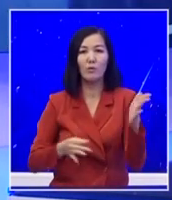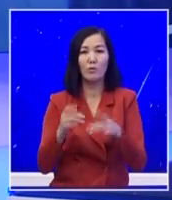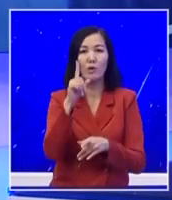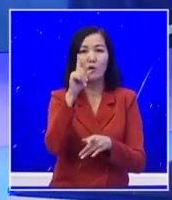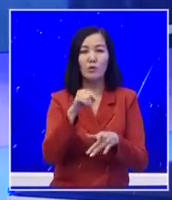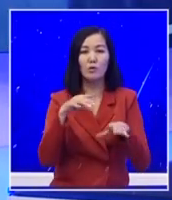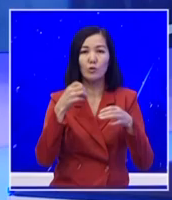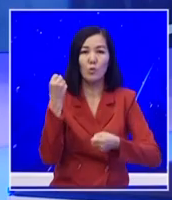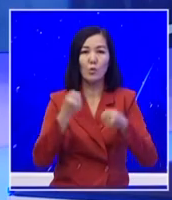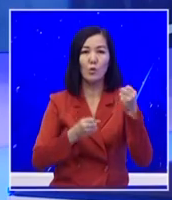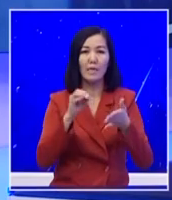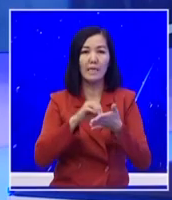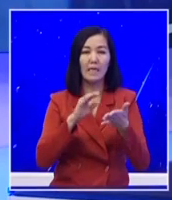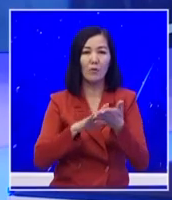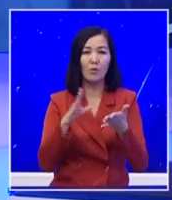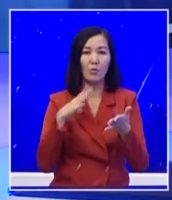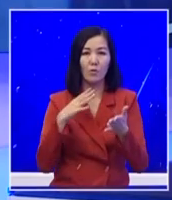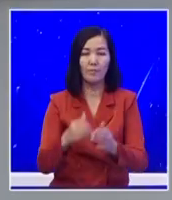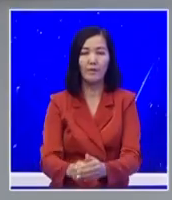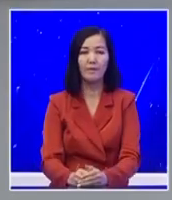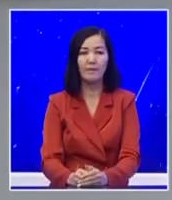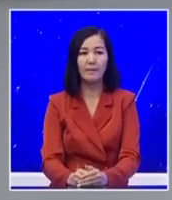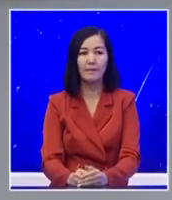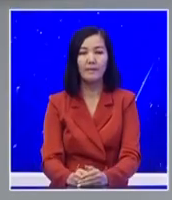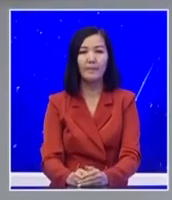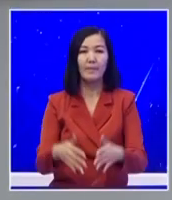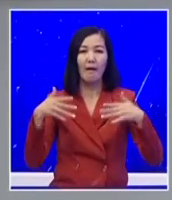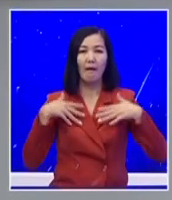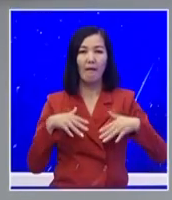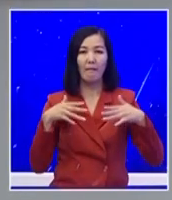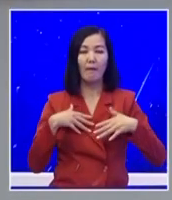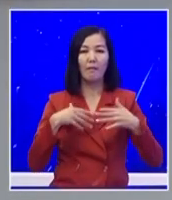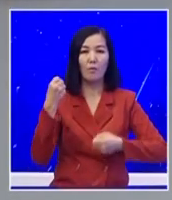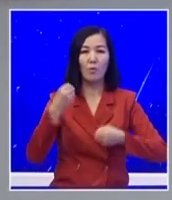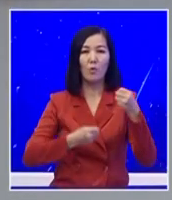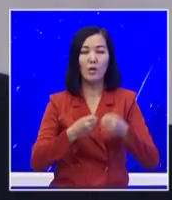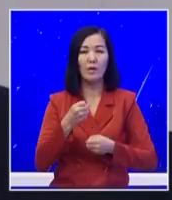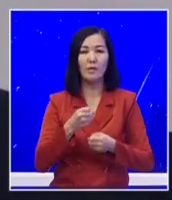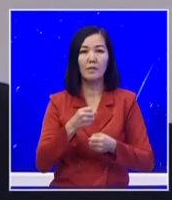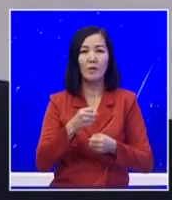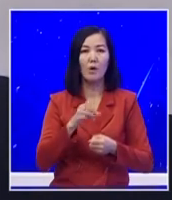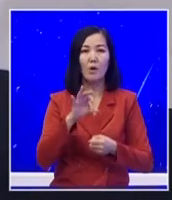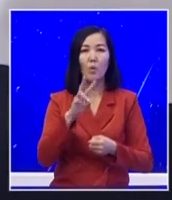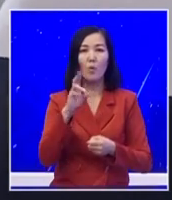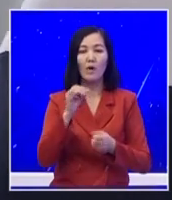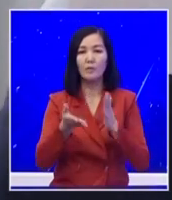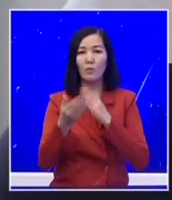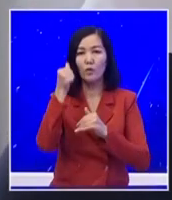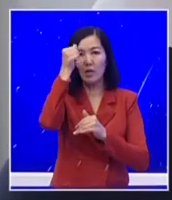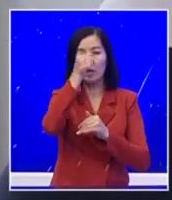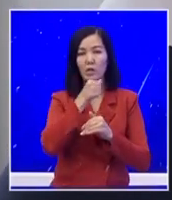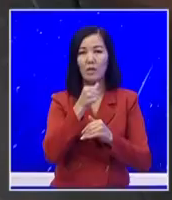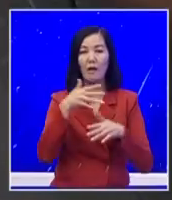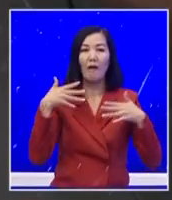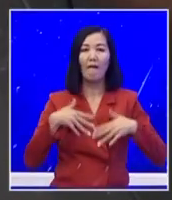аса көлік тіркеуге қойылыпты. Армян көлігін тізгіндегендердің бірі Жәнібек Оқасып. Ол өткен жылдың күзінде